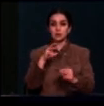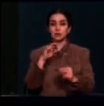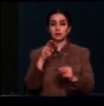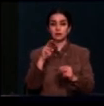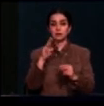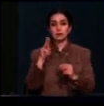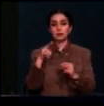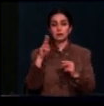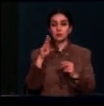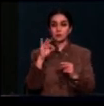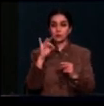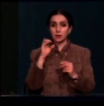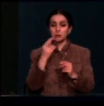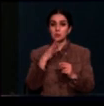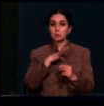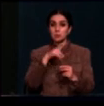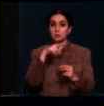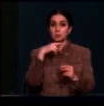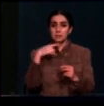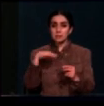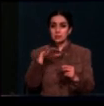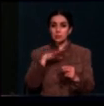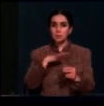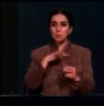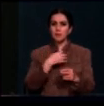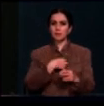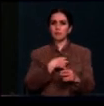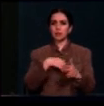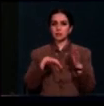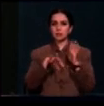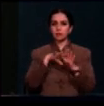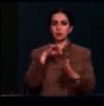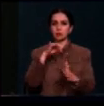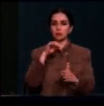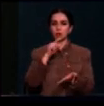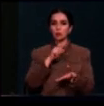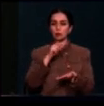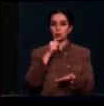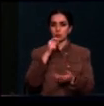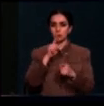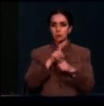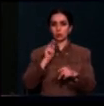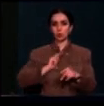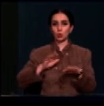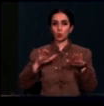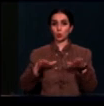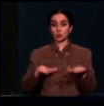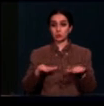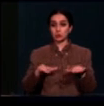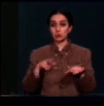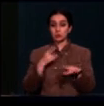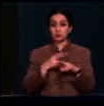1917 года в России это была важная выборная должность. Граф Шейн работал